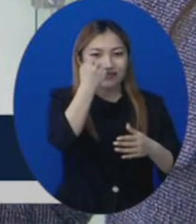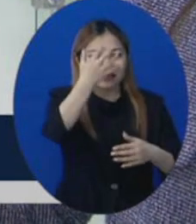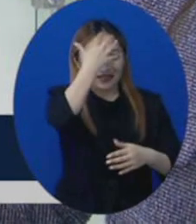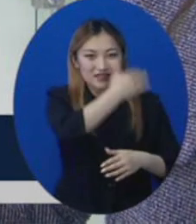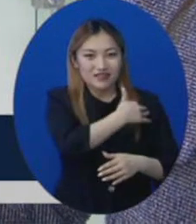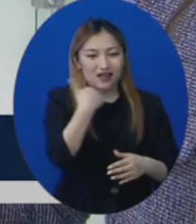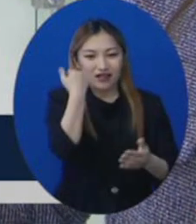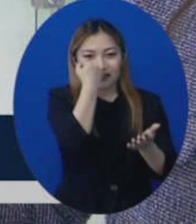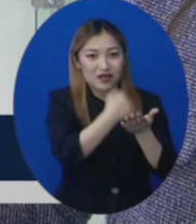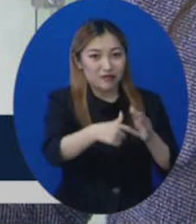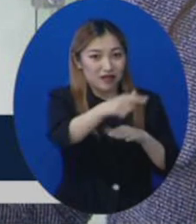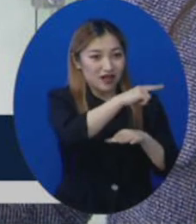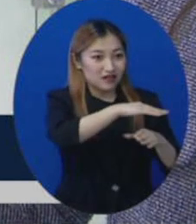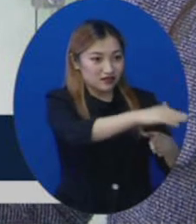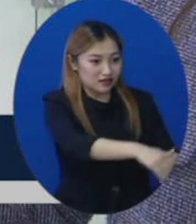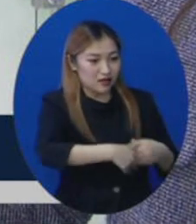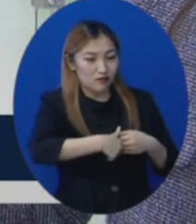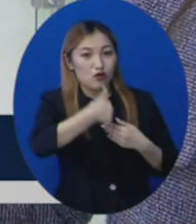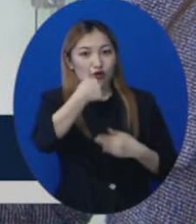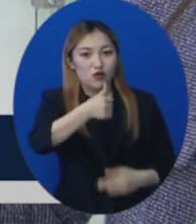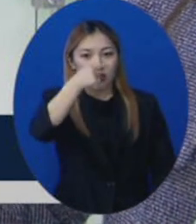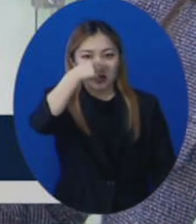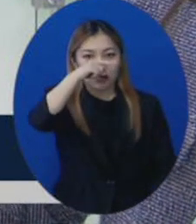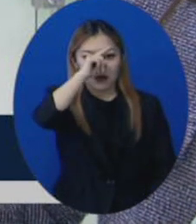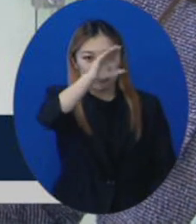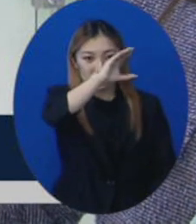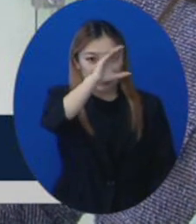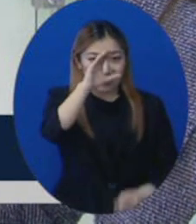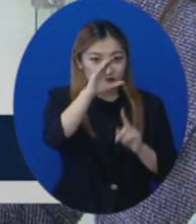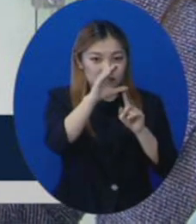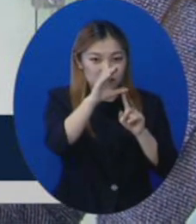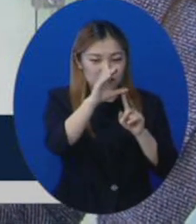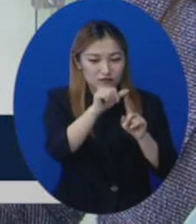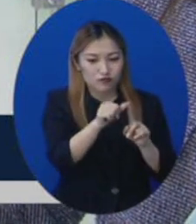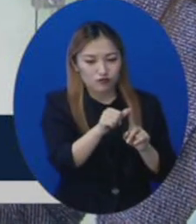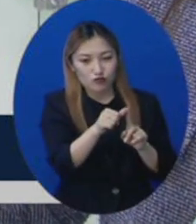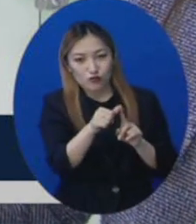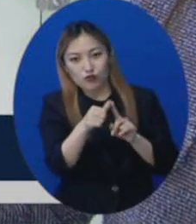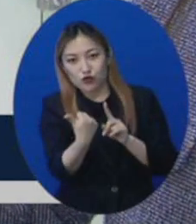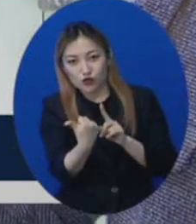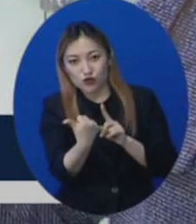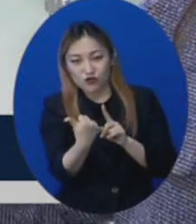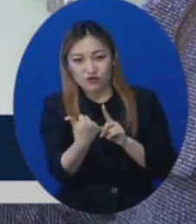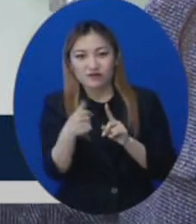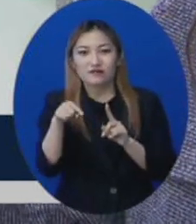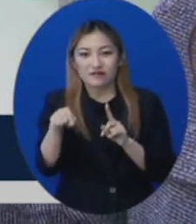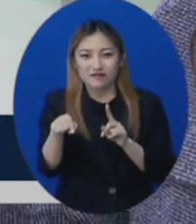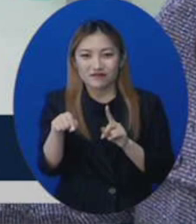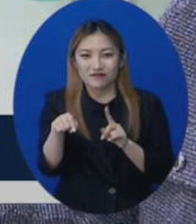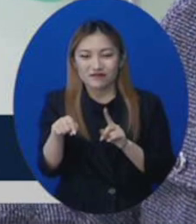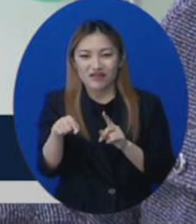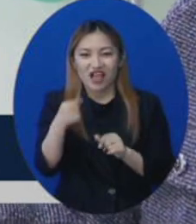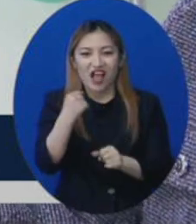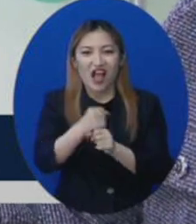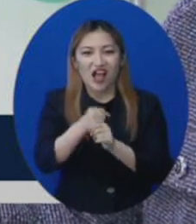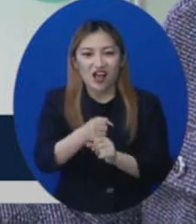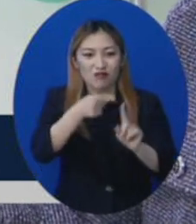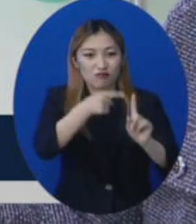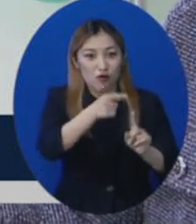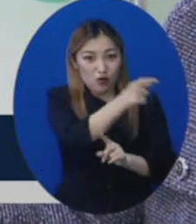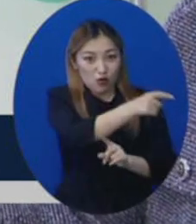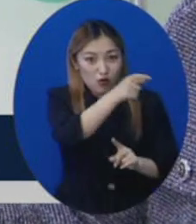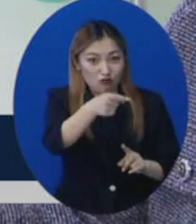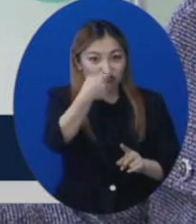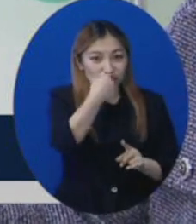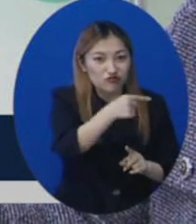газрын дэмжлэгтэйгээр одоо эрүүл мэндийн салбарын донд хоёрт одоо эмнэлгийн дэргэдэх ажилчдын хүүхдийн цэцэрлэгийг